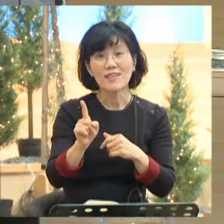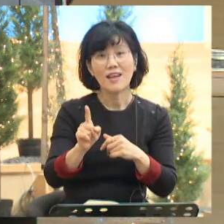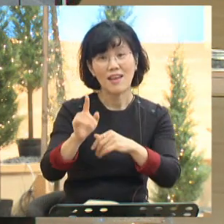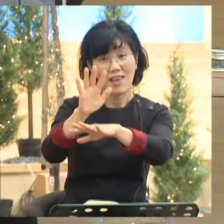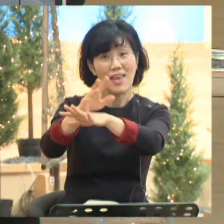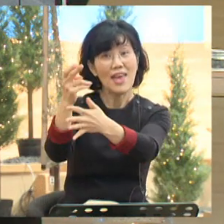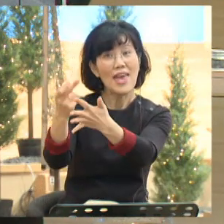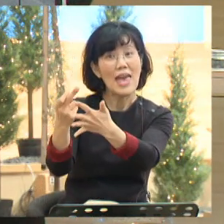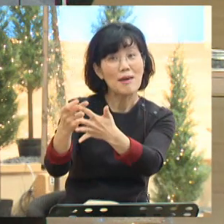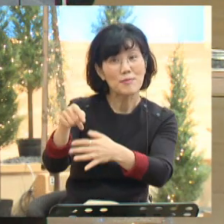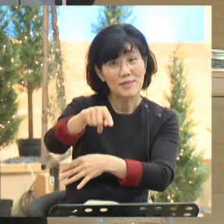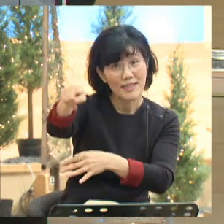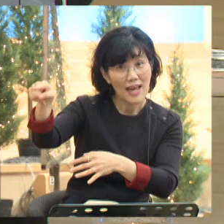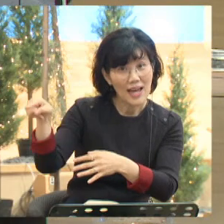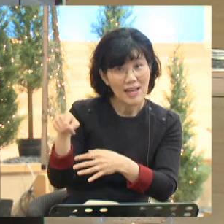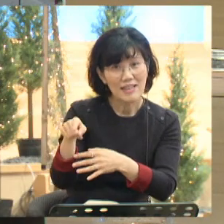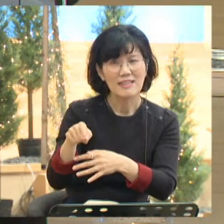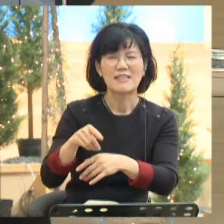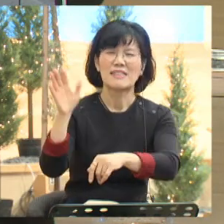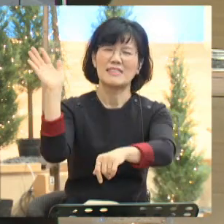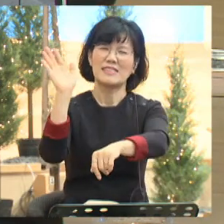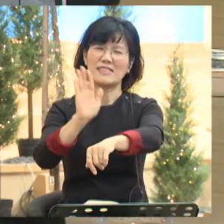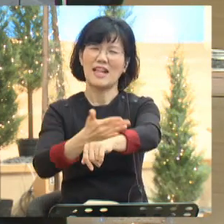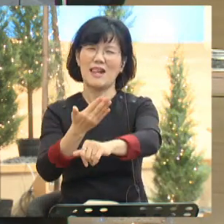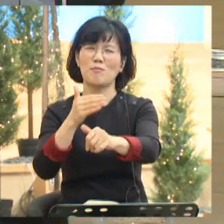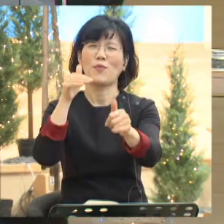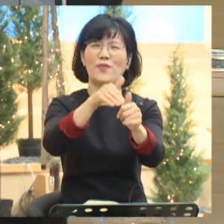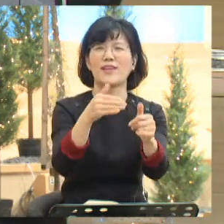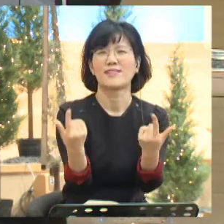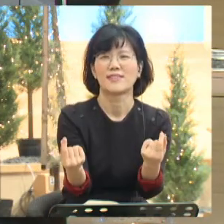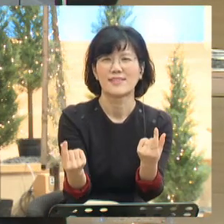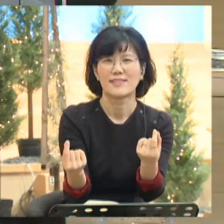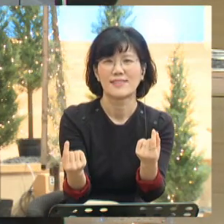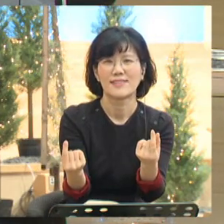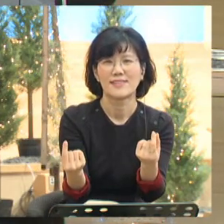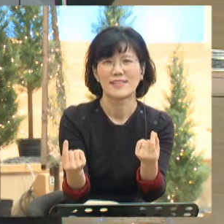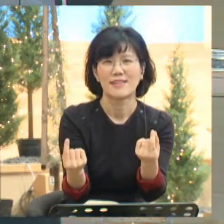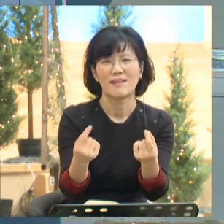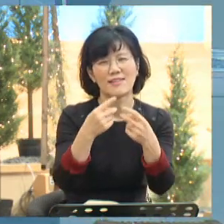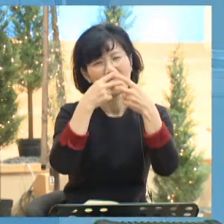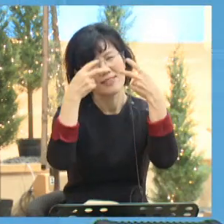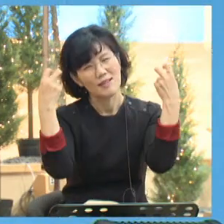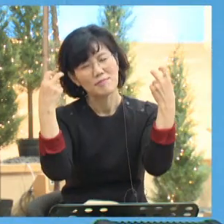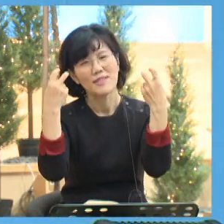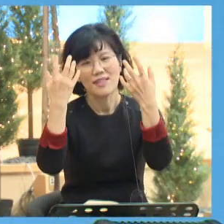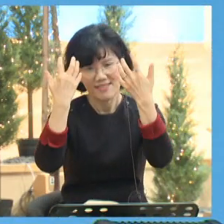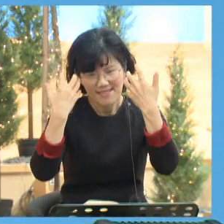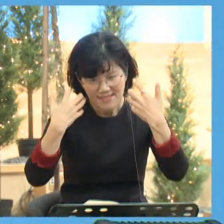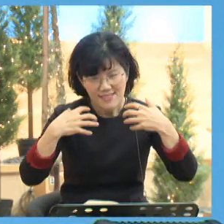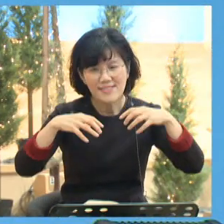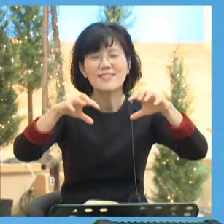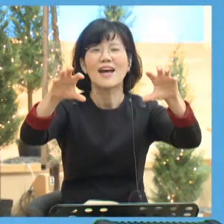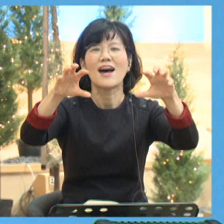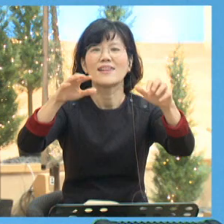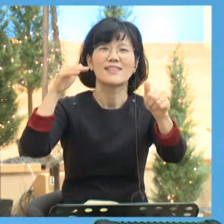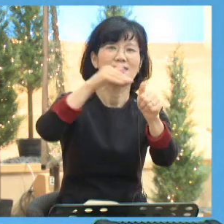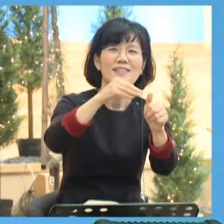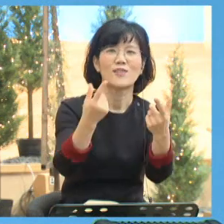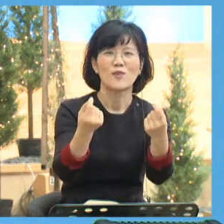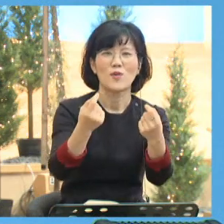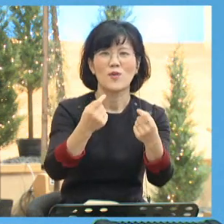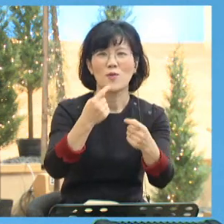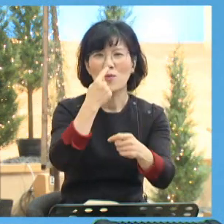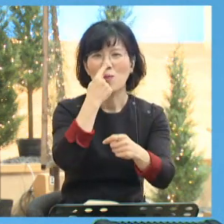우라 이미 잘못 건드린 거에요 잠자는 사자를 건드리면 잠자는 사다코 풀을 뽑아